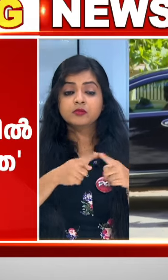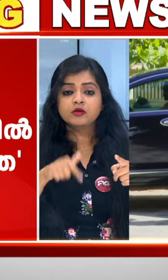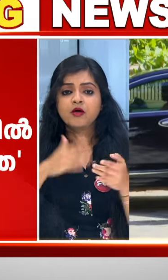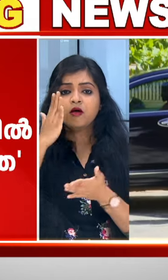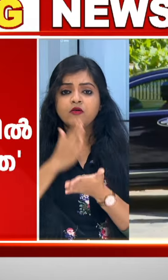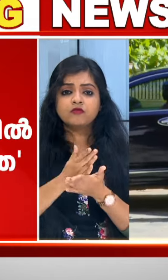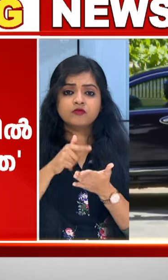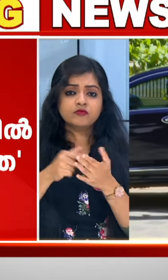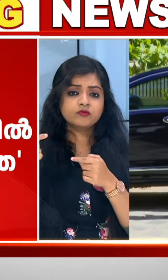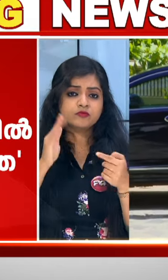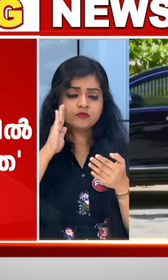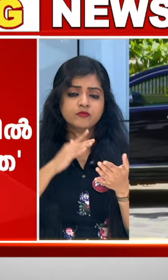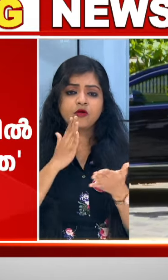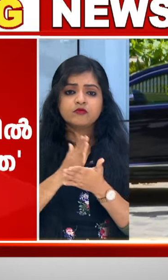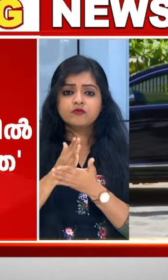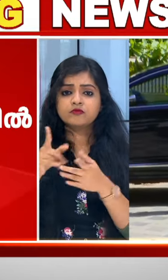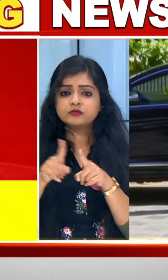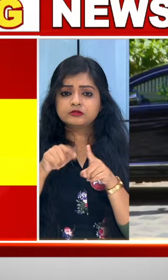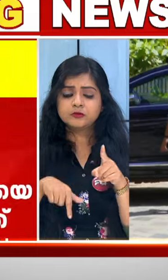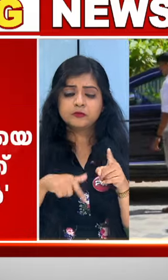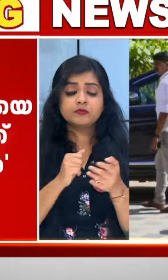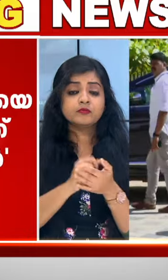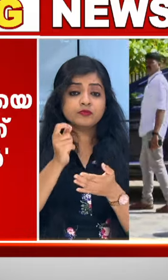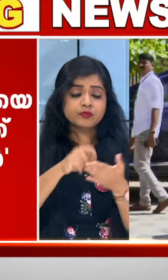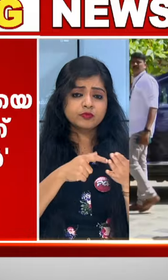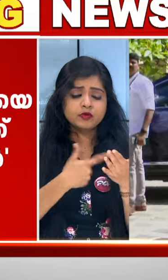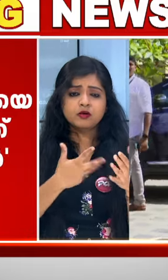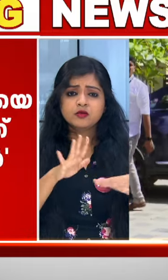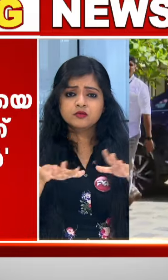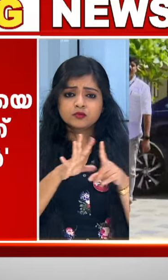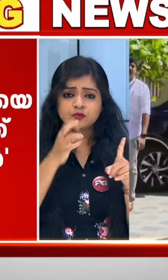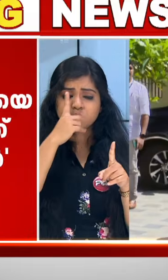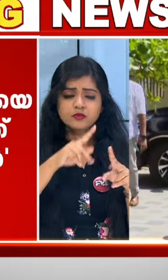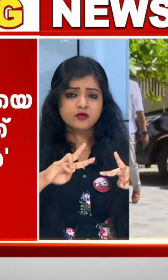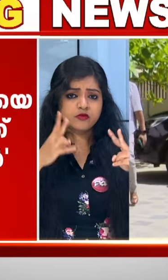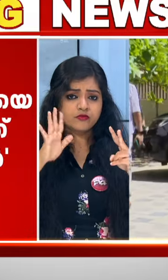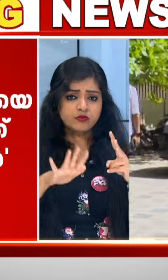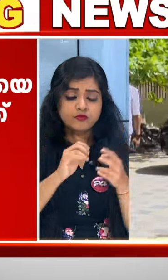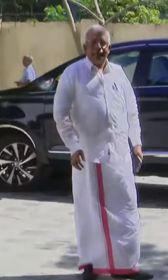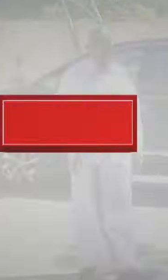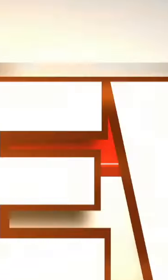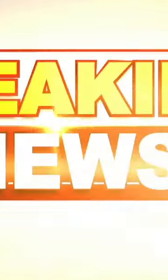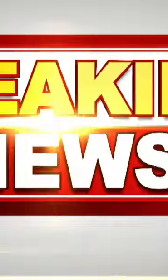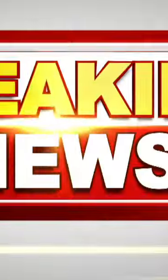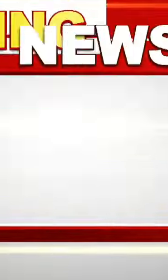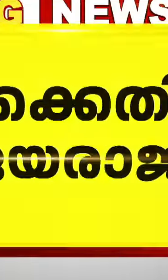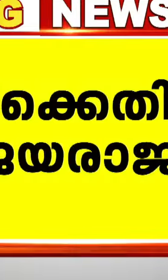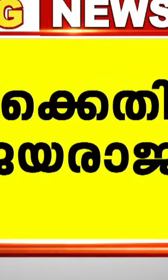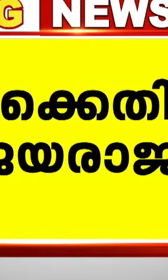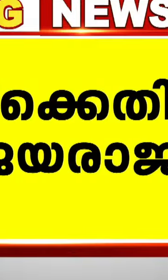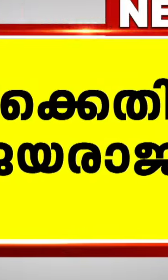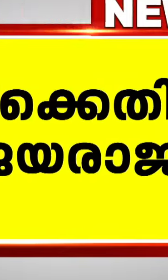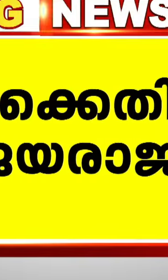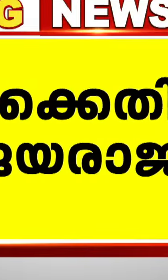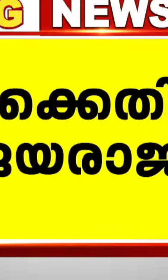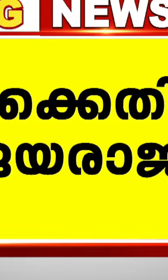വാദങ്ങൾ കേട്ടതായും രേഖപ്പെടുത്തുകയും അങ്ങനെ ഈ നടപടിക്രമങ്ങളിൽ ആകെ അസ്വാഭാവികതയുള്ള പശ്ചാത്തലത്തിൽ ചീഫ് ജസ്റ്റിസിന് പരാതി നൽകിയതാണ്. പക്ഷേ അതിനിടെയാണ്